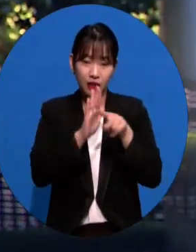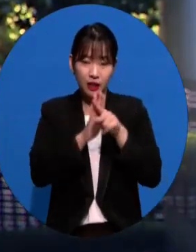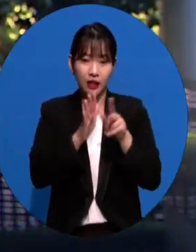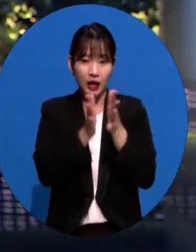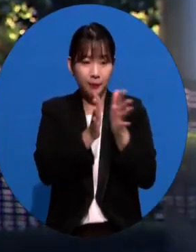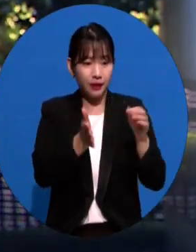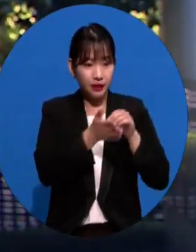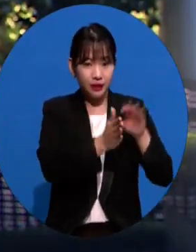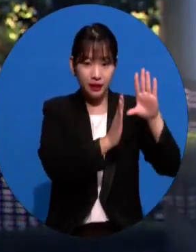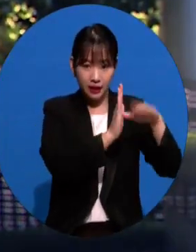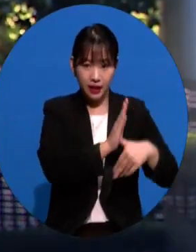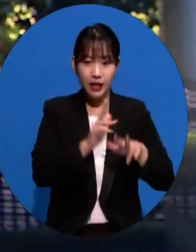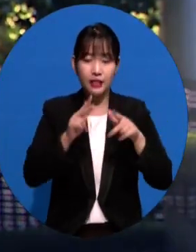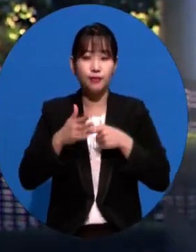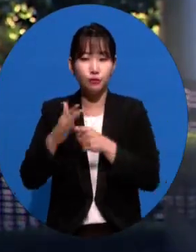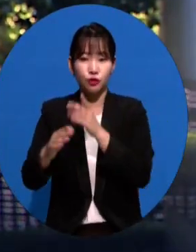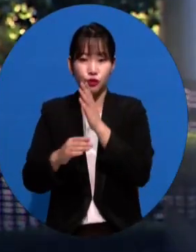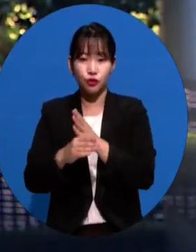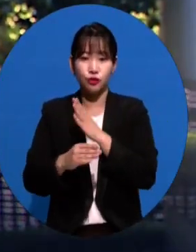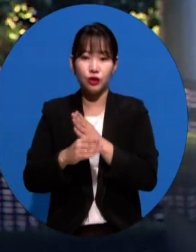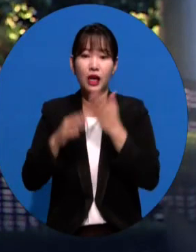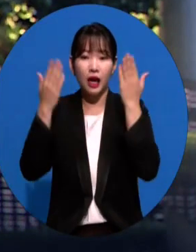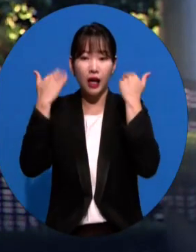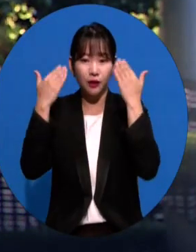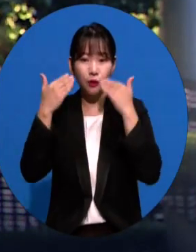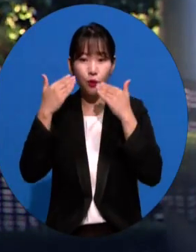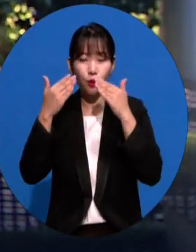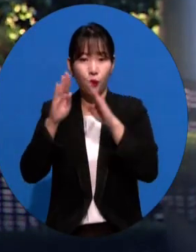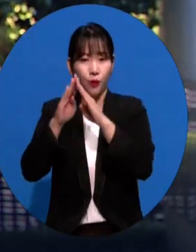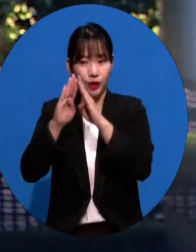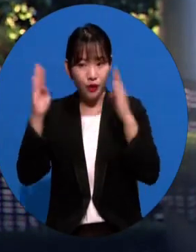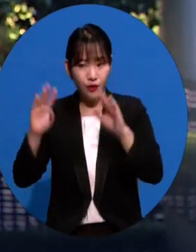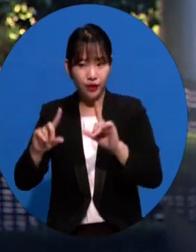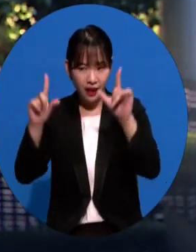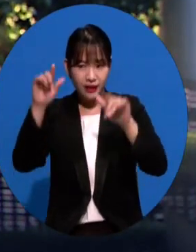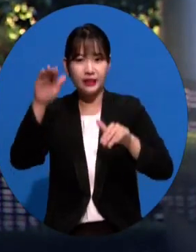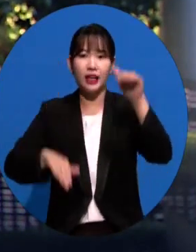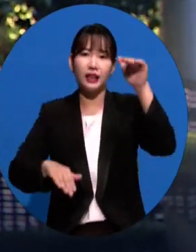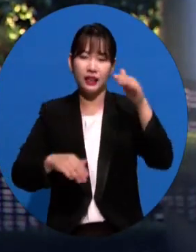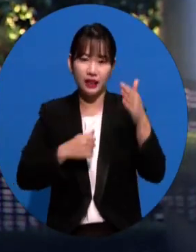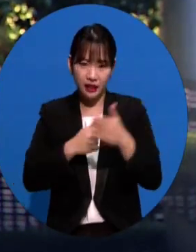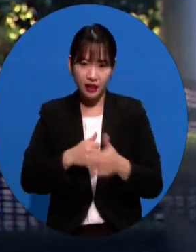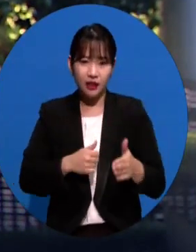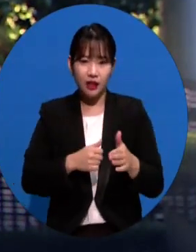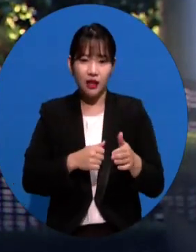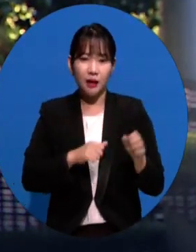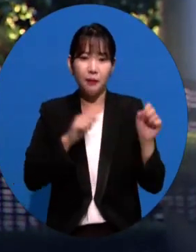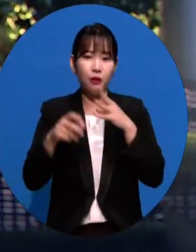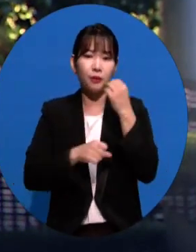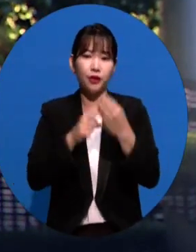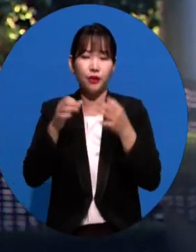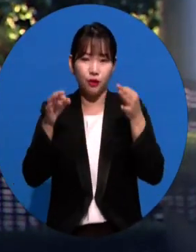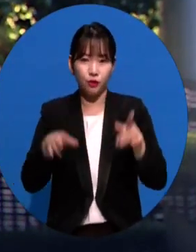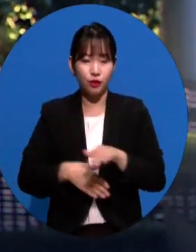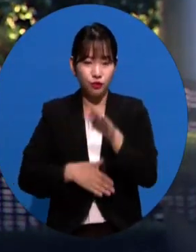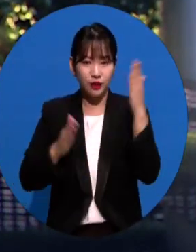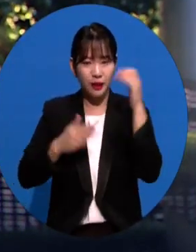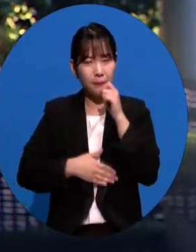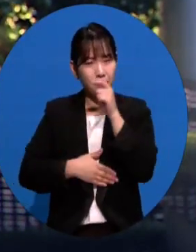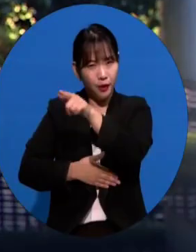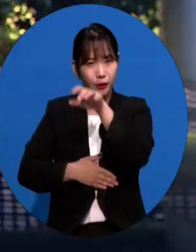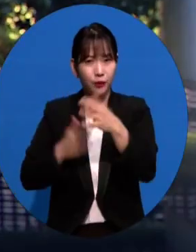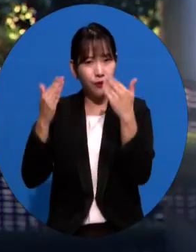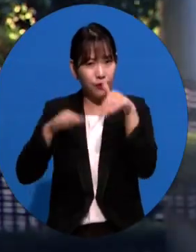입주 시기와 현재 설립 추진 중에 있는 학교의 개교일에 차이로 당장 수년간 우리 학생들은 원거리